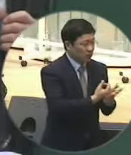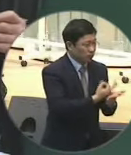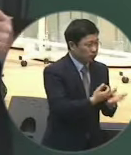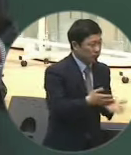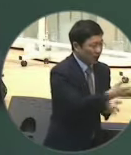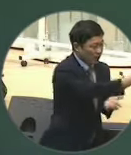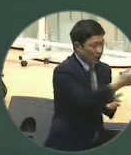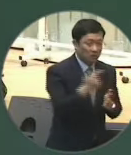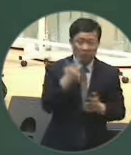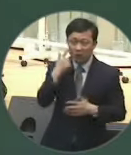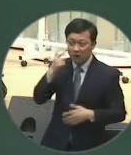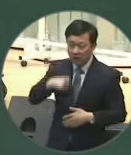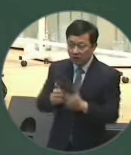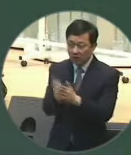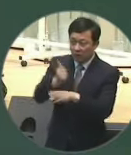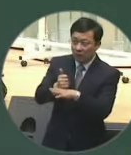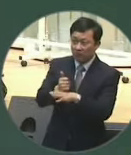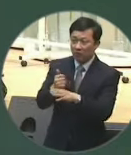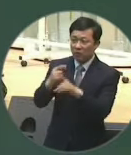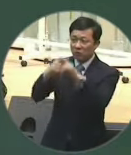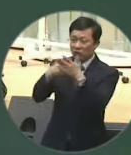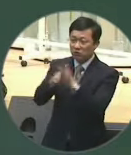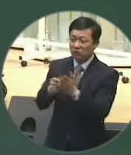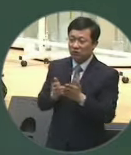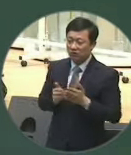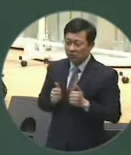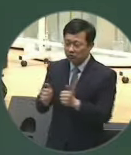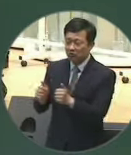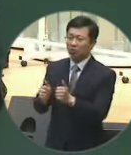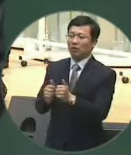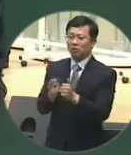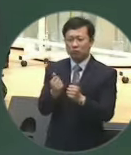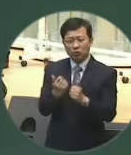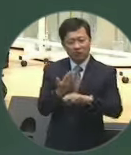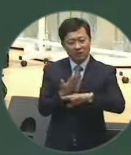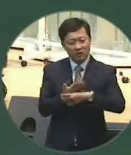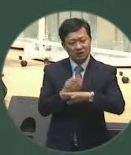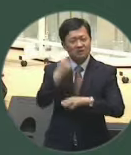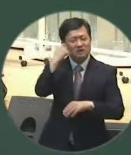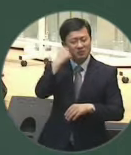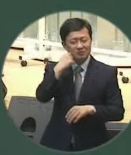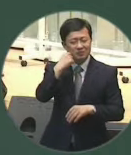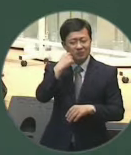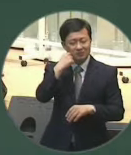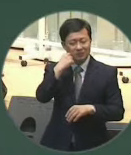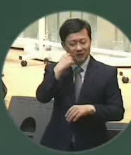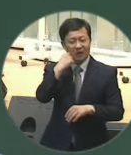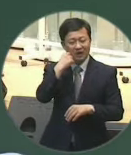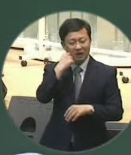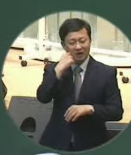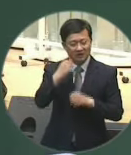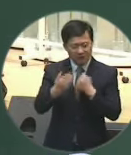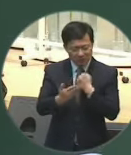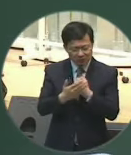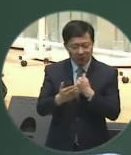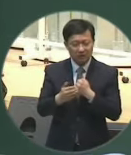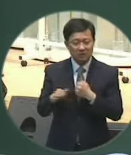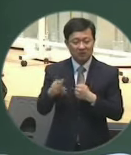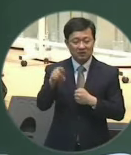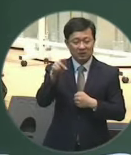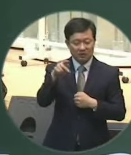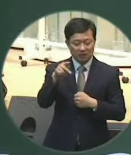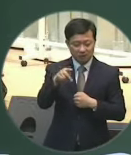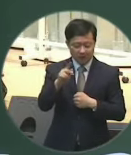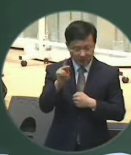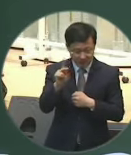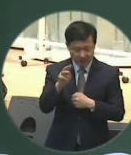in the worldly work. 그래서 조금 여러분들이 주의해야 될 것이라고 보고요. 우리가 이 어린이들 좀 기도를 해야 돼요.